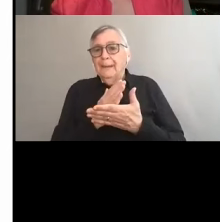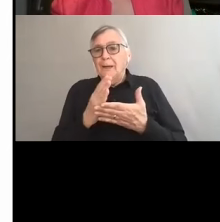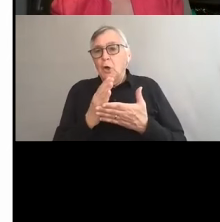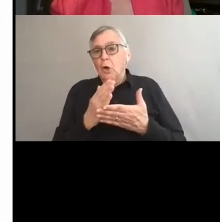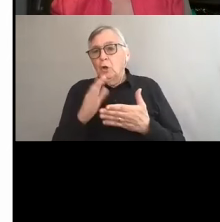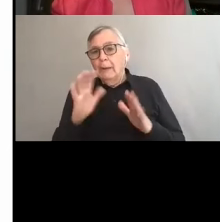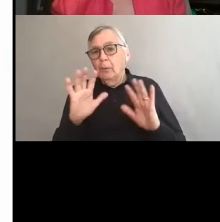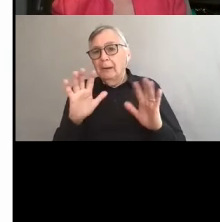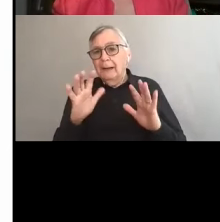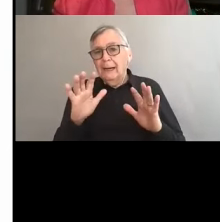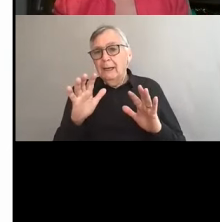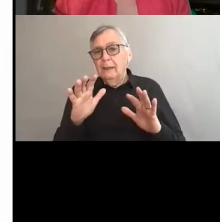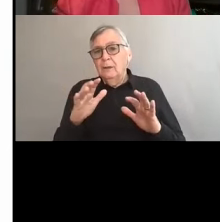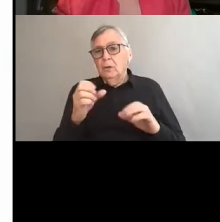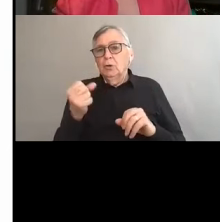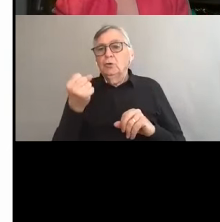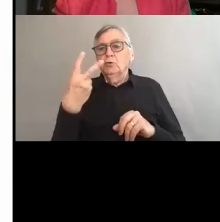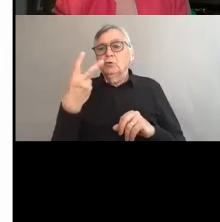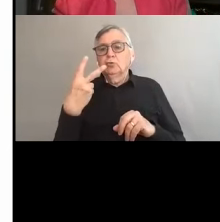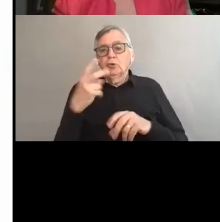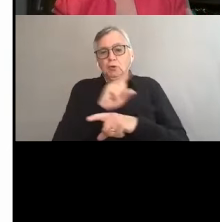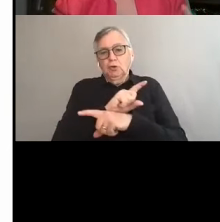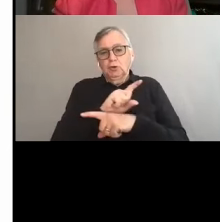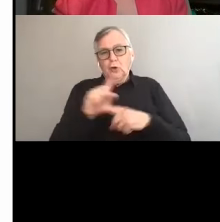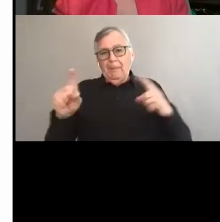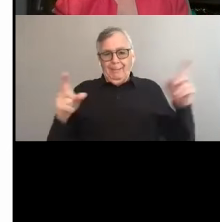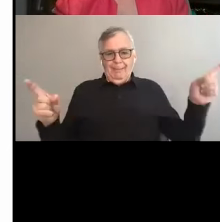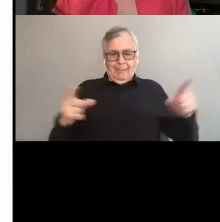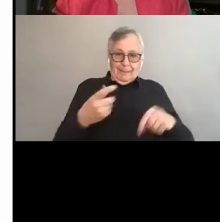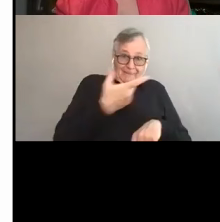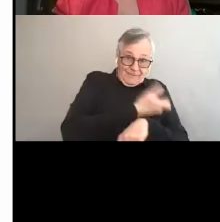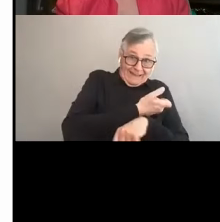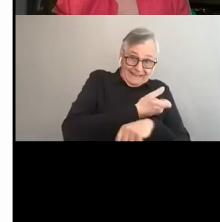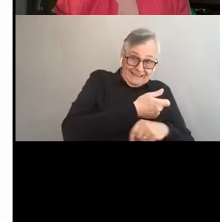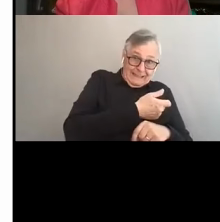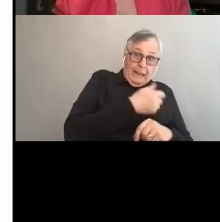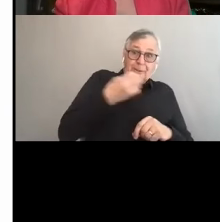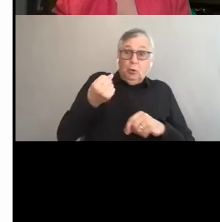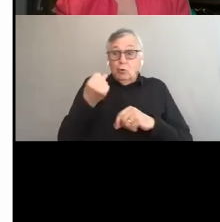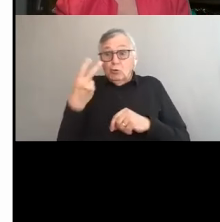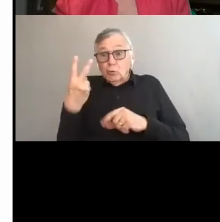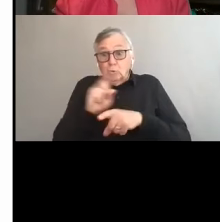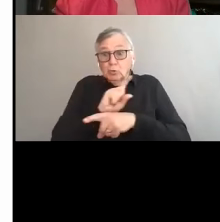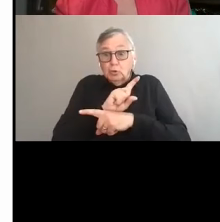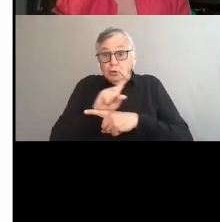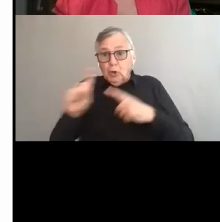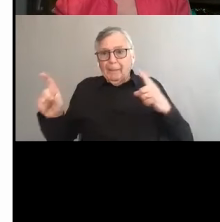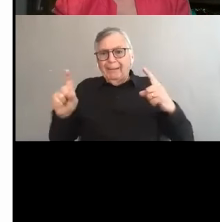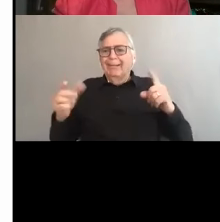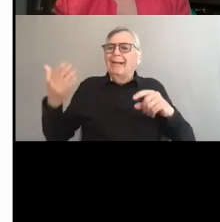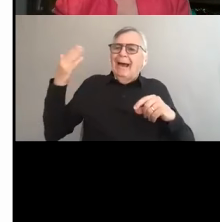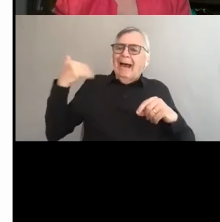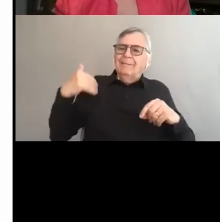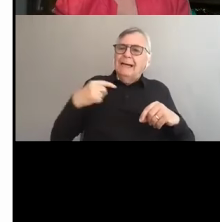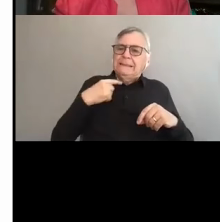soit les données à 12 semaines d'intervalle. C'est ce qui est optimal pour ce vaccin-là, en fait, contrairement à ce qu'on aurait pu